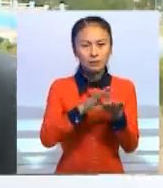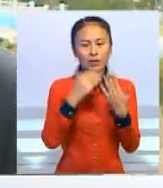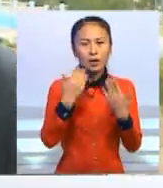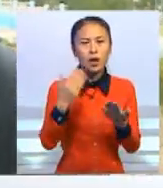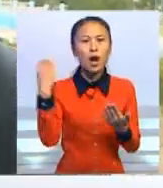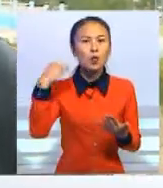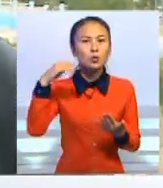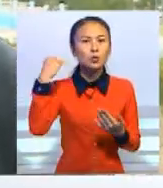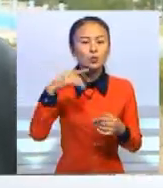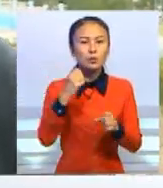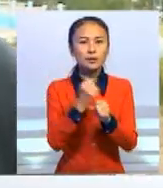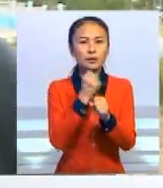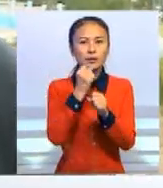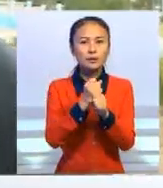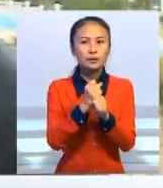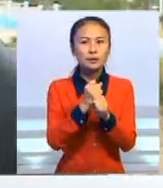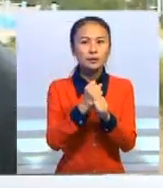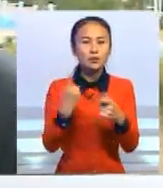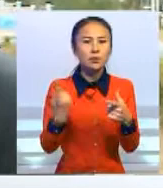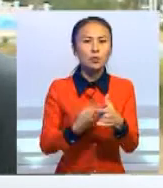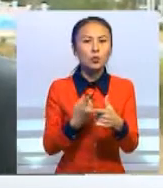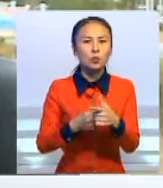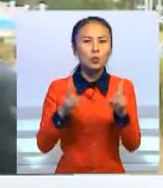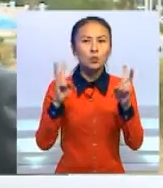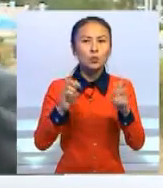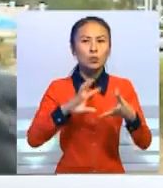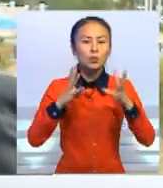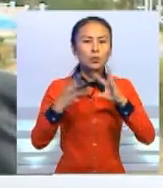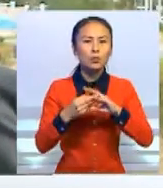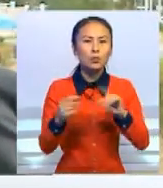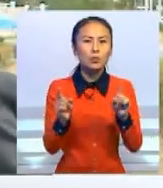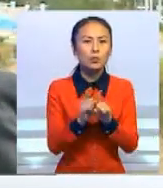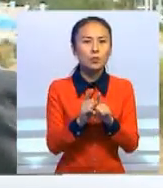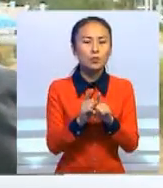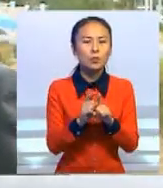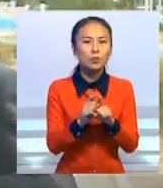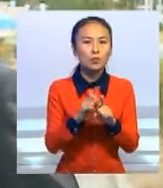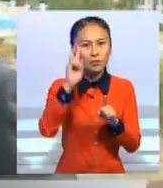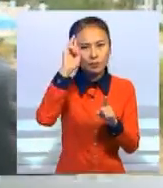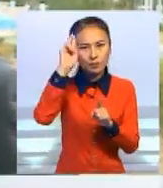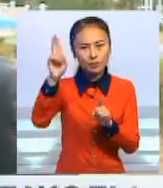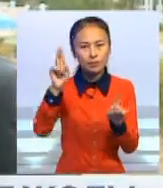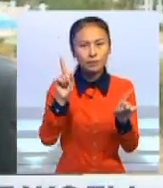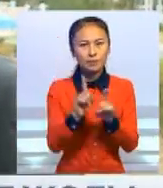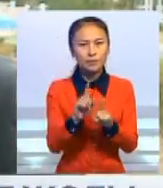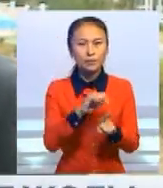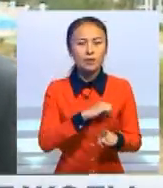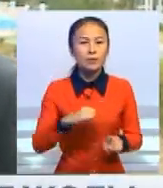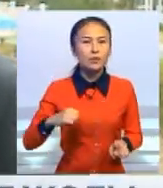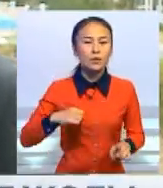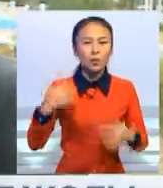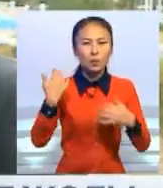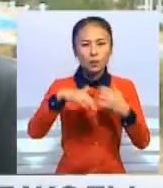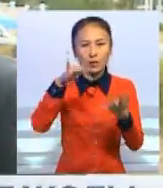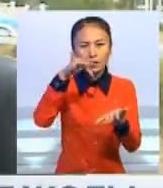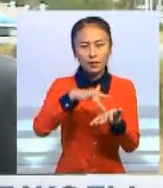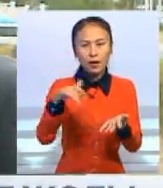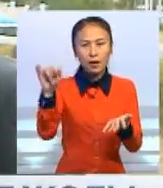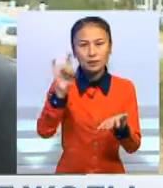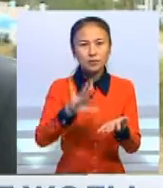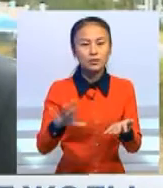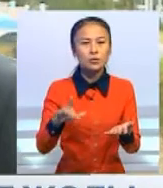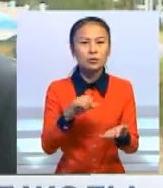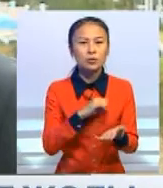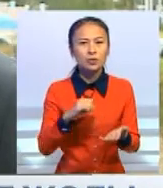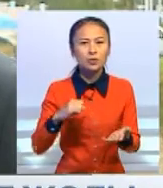Ақтөбе жақтан Ресей Федерациясы бар. Осы жақтан келетін негізгі жүктерді және мына Өзбекстаннан келетін, Өзбекстан Орталық Азиядан